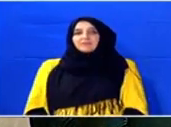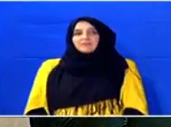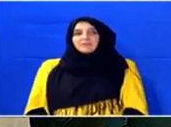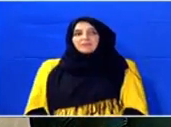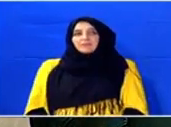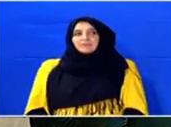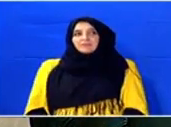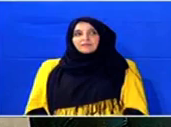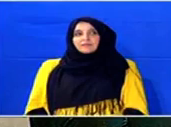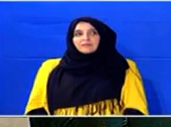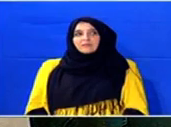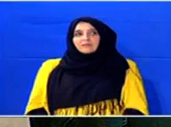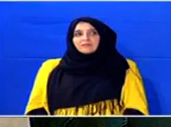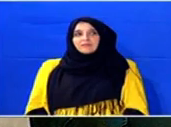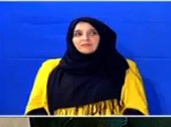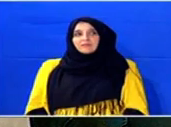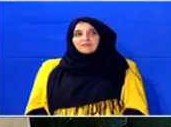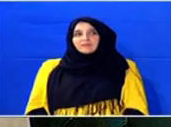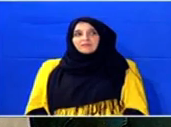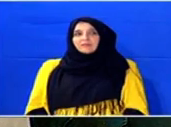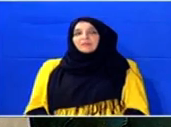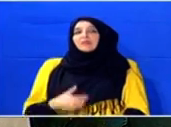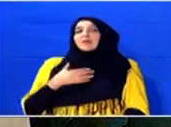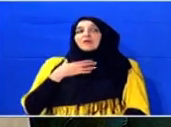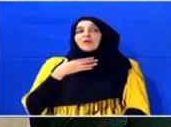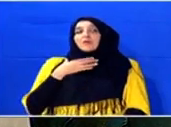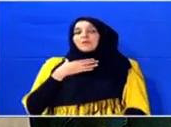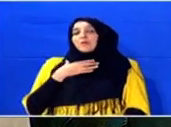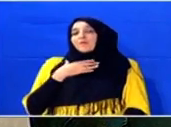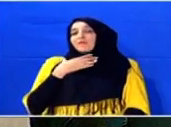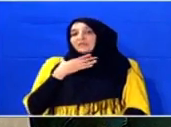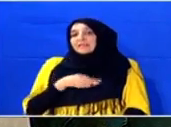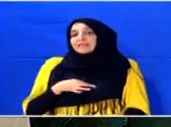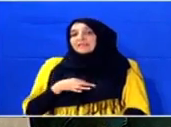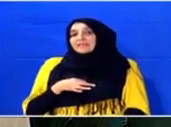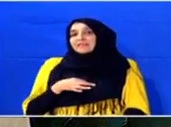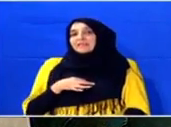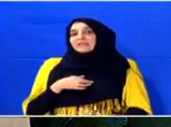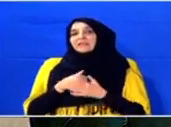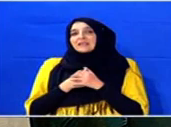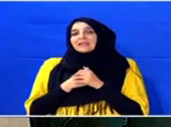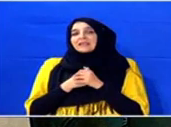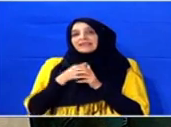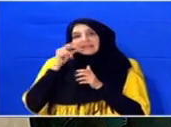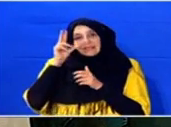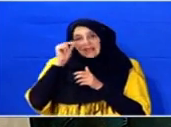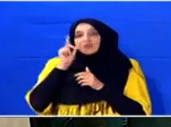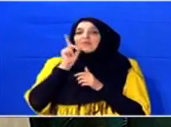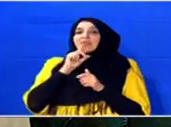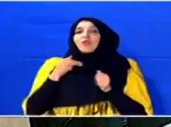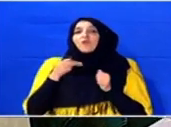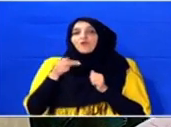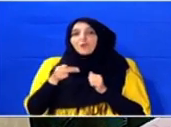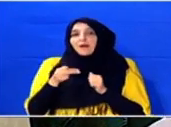اما الباقي اولاد الاخوات الشقيقات ذكور واناثا